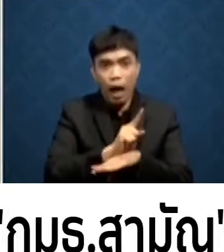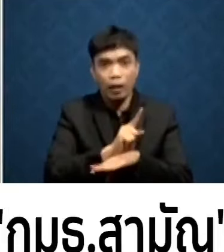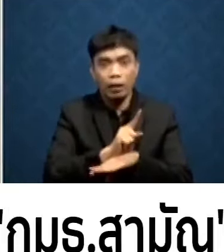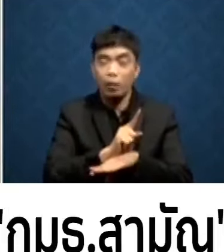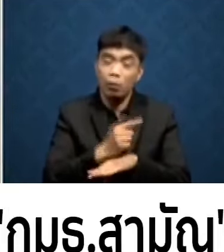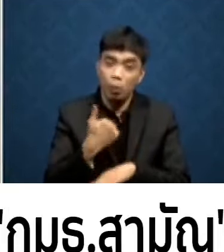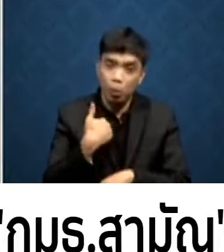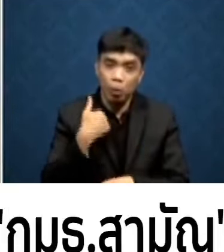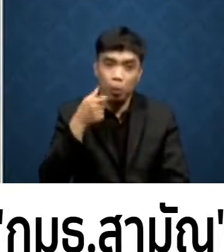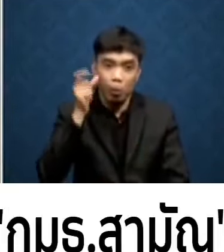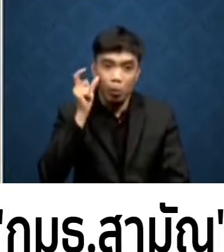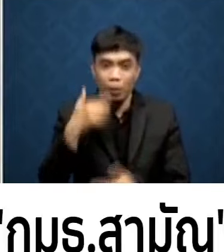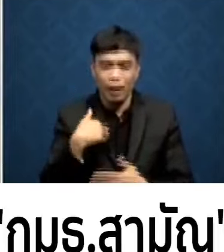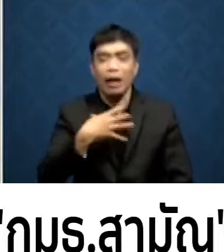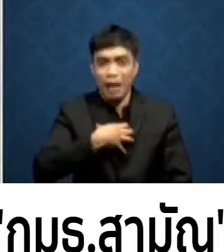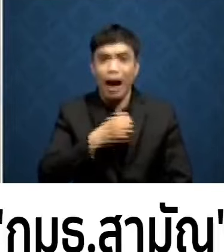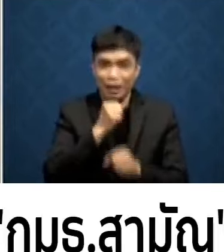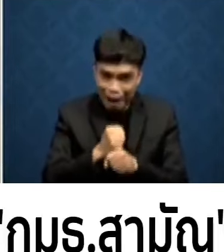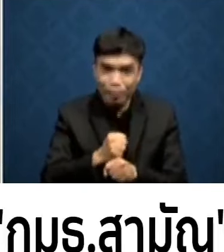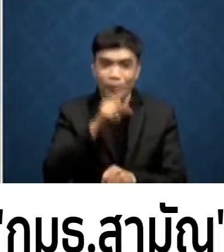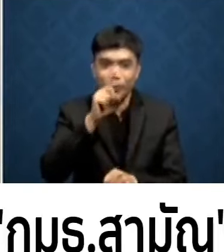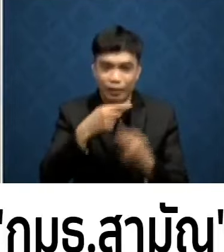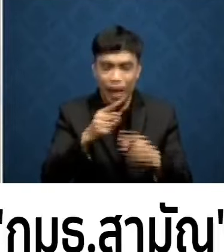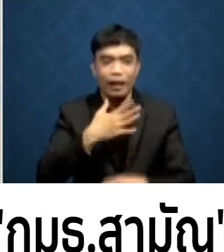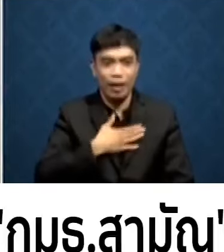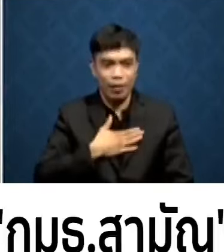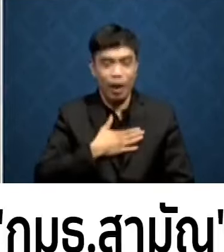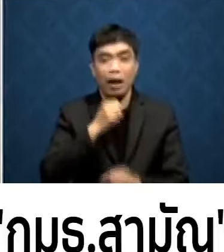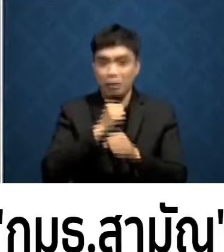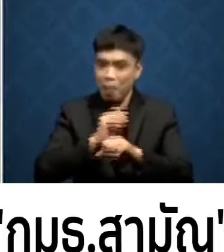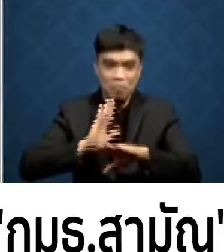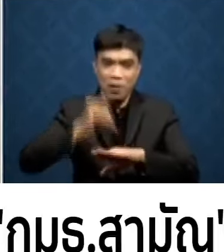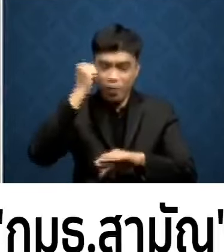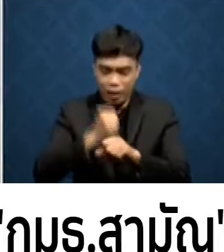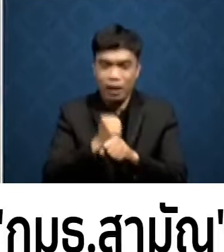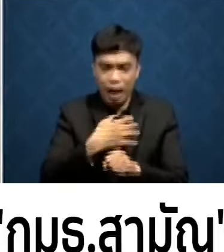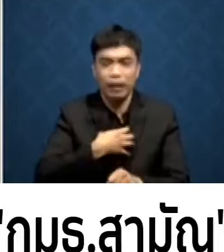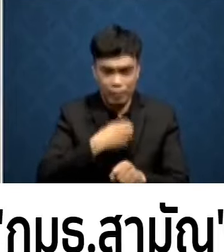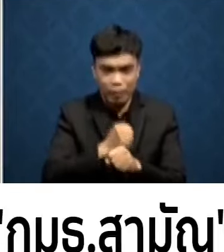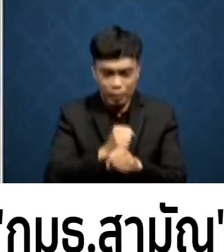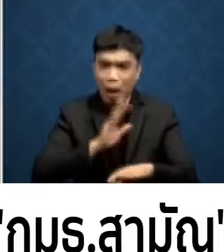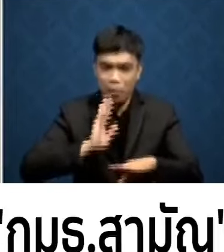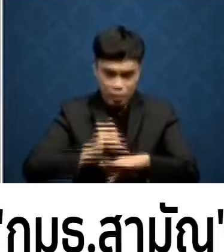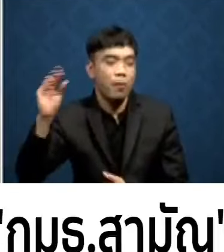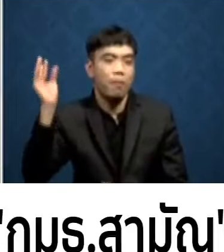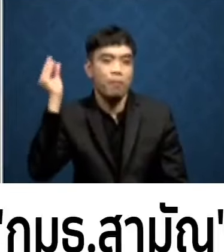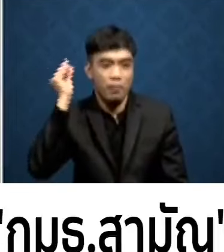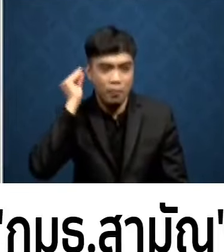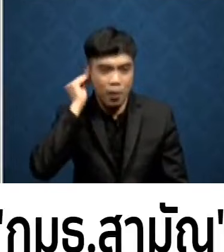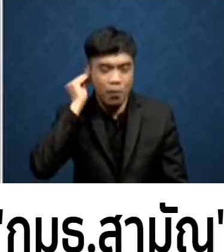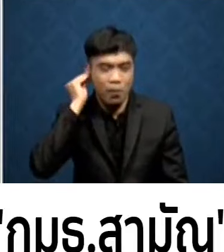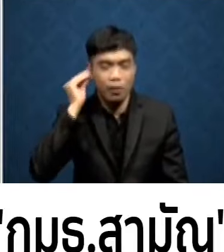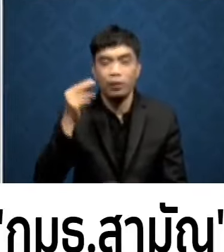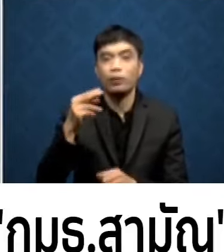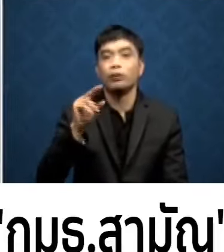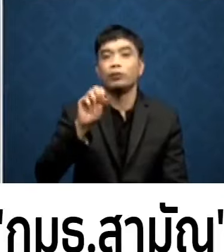ด้วยก็อยากเป็นนะครับเพราะว่าผมจะได้ใช้ความรู้ความสามารถผมเนี่ยนะครับมาขับเคลื่อนงานที่ผมมีความถนัดมาทั้งชีวิตท่าน